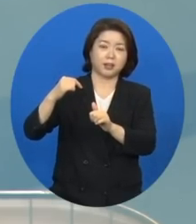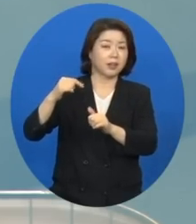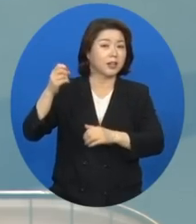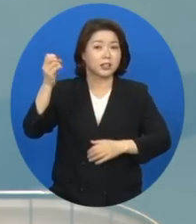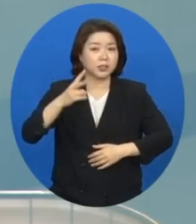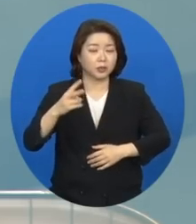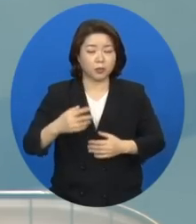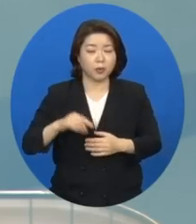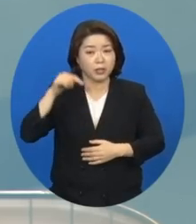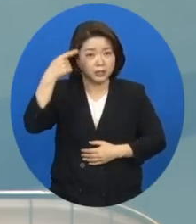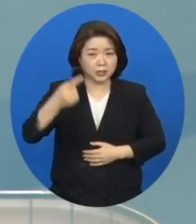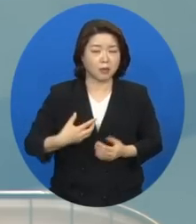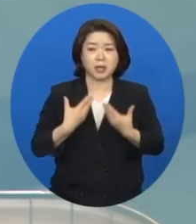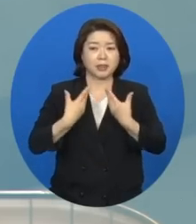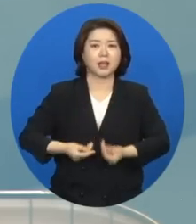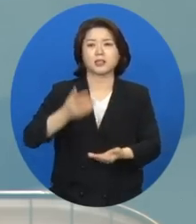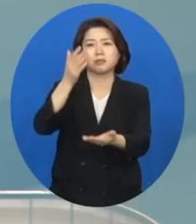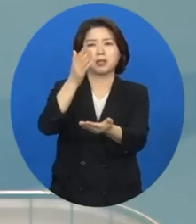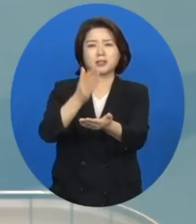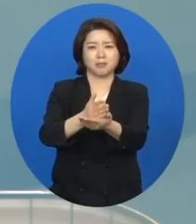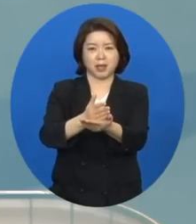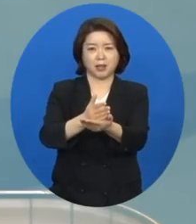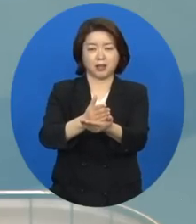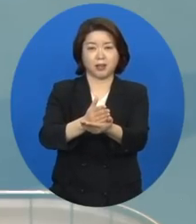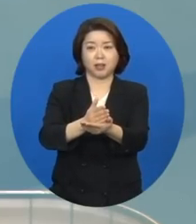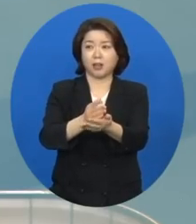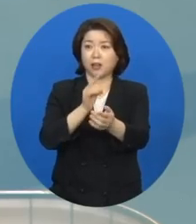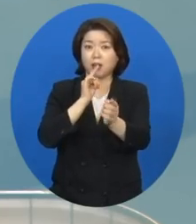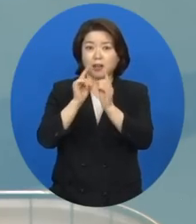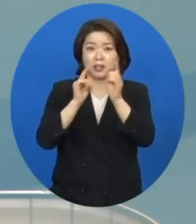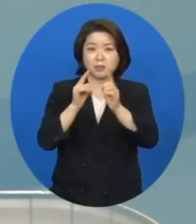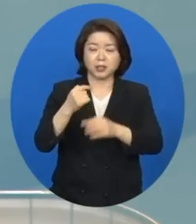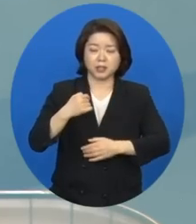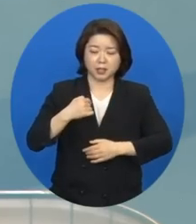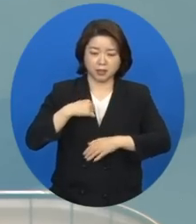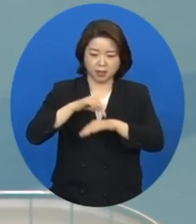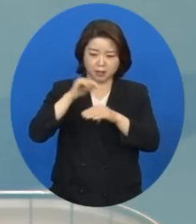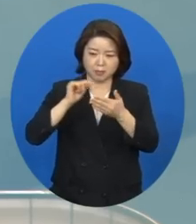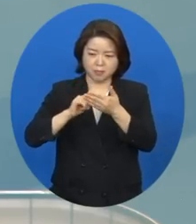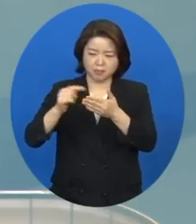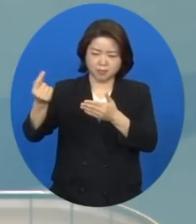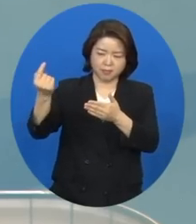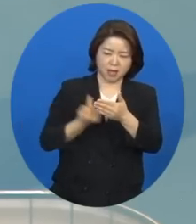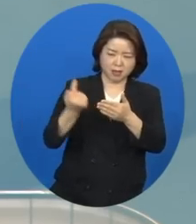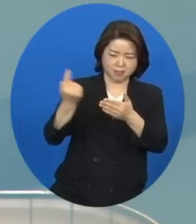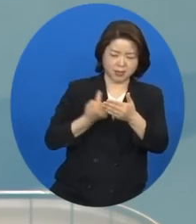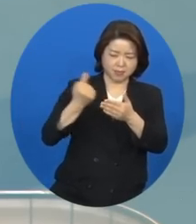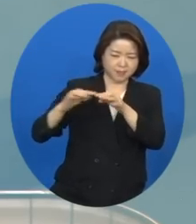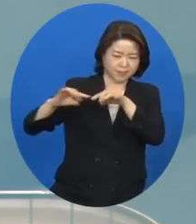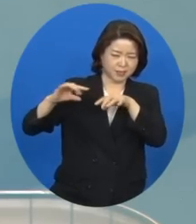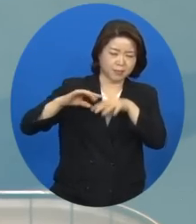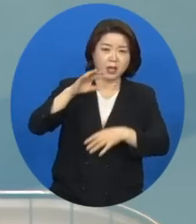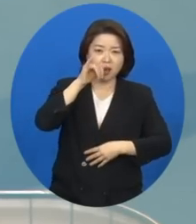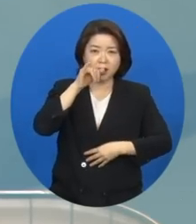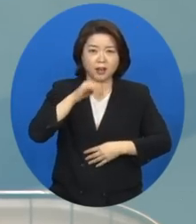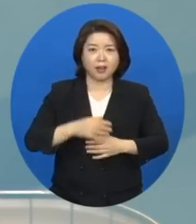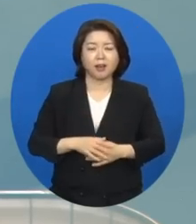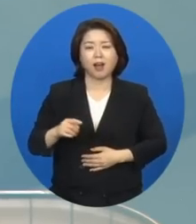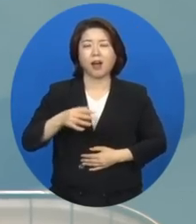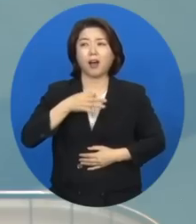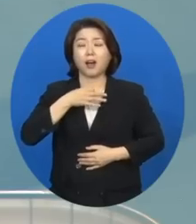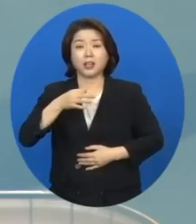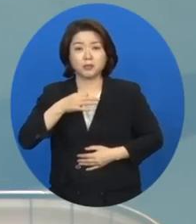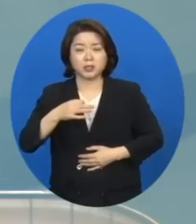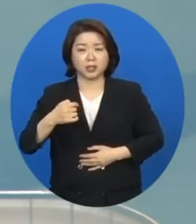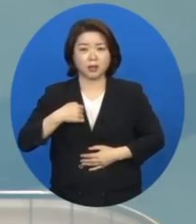그리고 낙심하지 말아라. 이 말씀이 제 심령 안에 찾아오는 거예요. 그러면 주님의 이 음성이